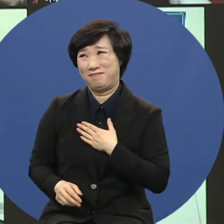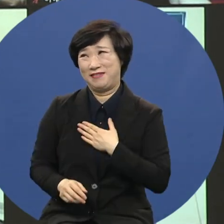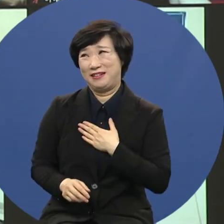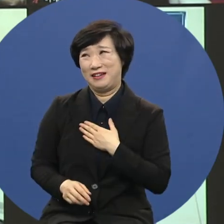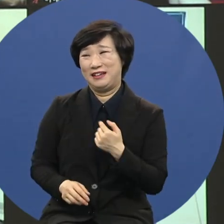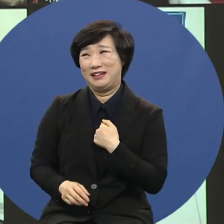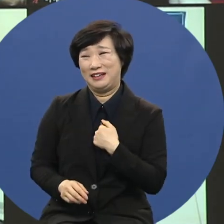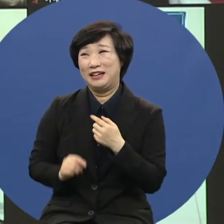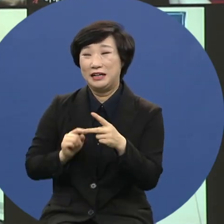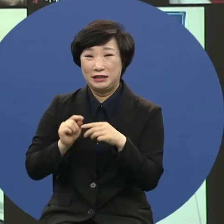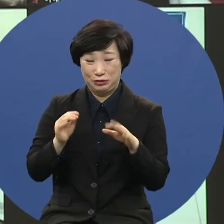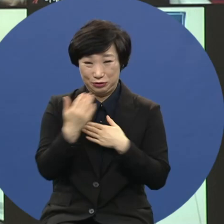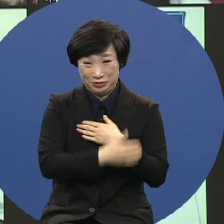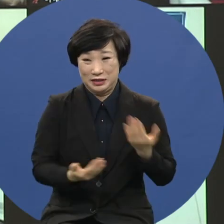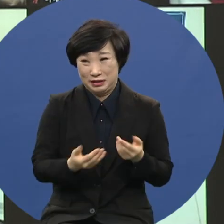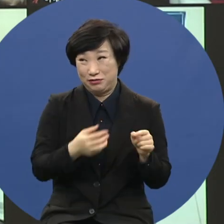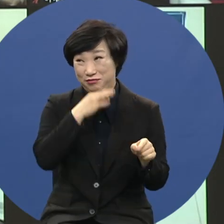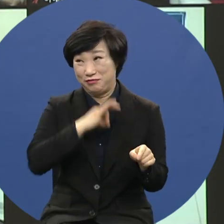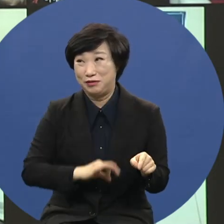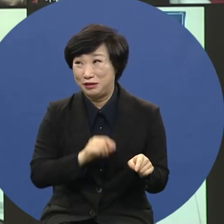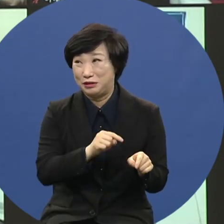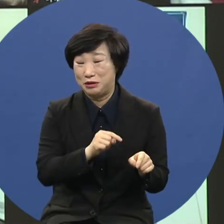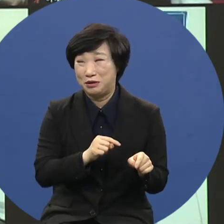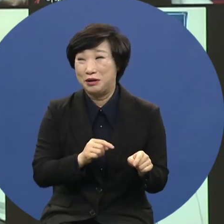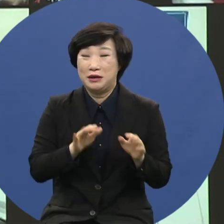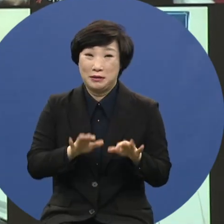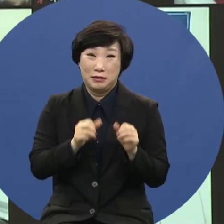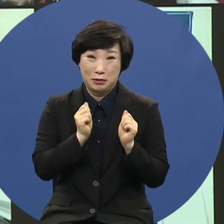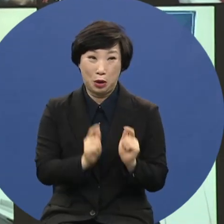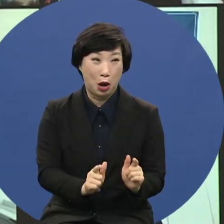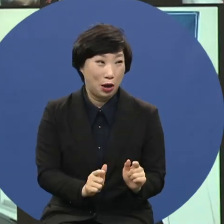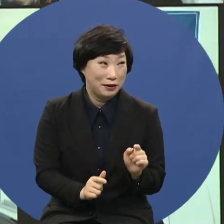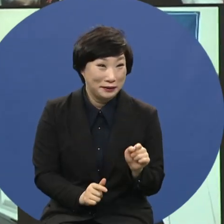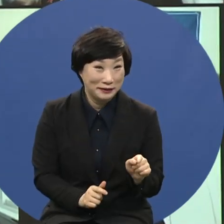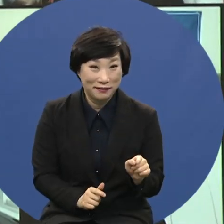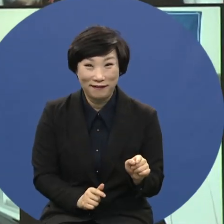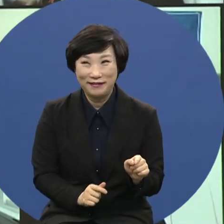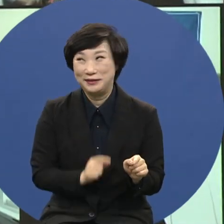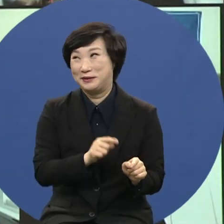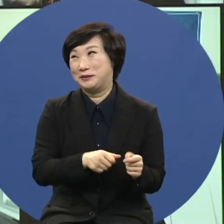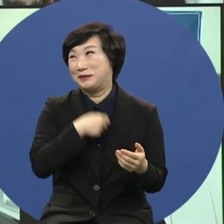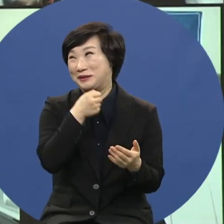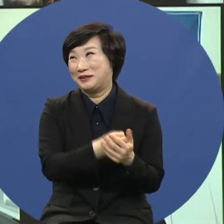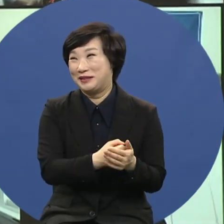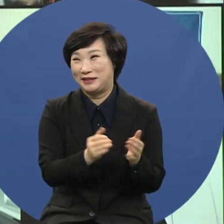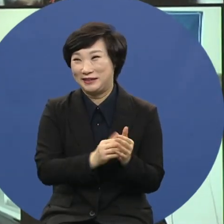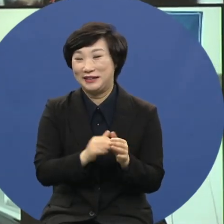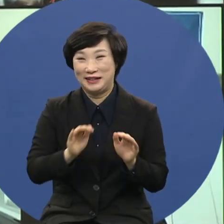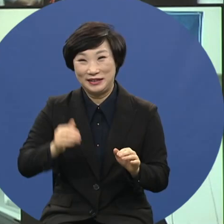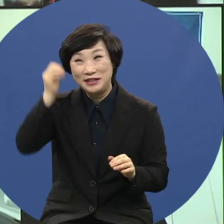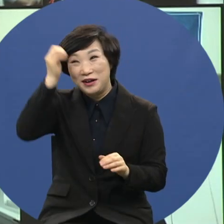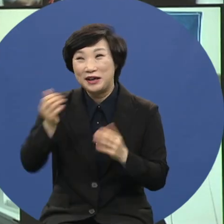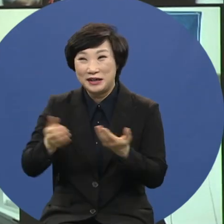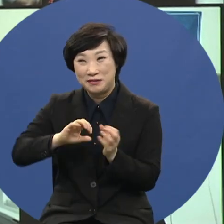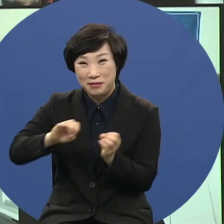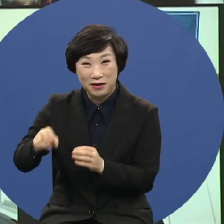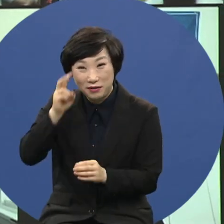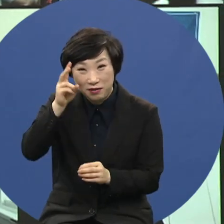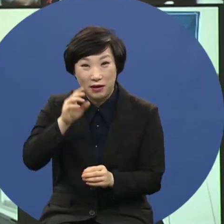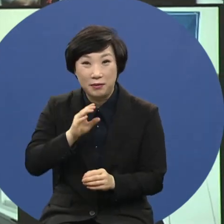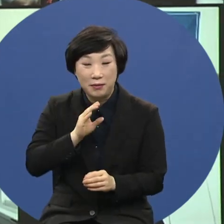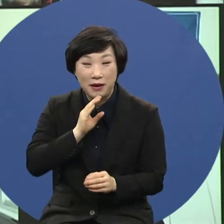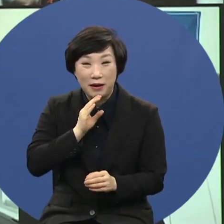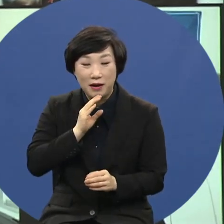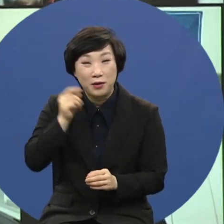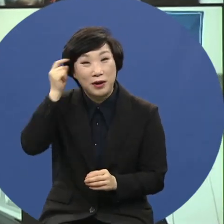아무리도 이 육의 유익한 것 이번 기회가 어느 기회인데 요걸 택하고 영적인 것을 버릴 거야. 왜?